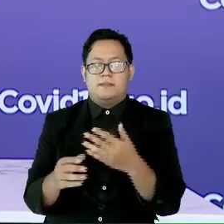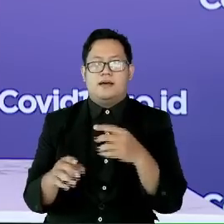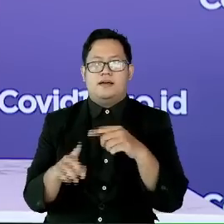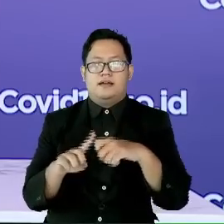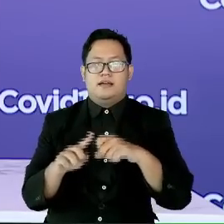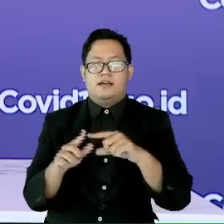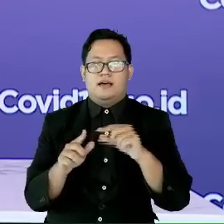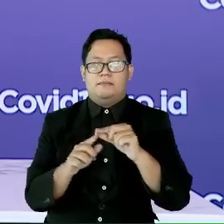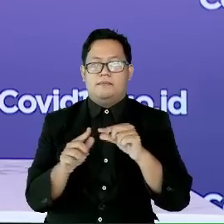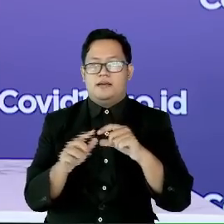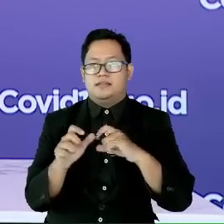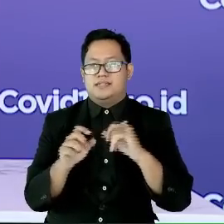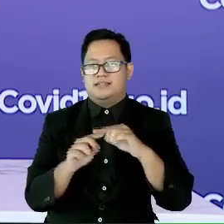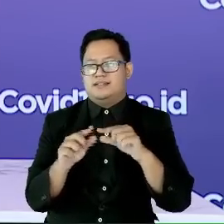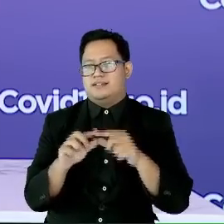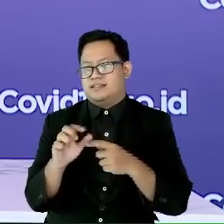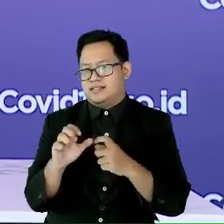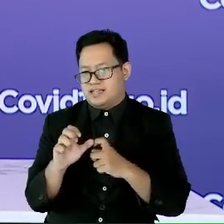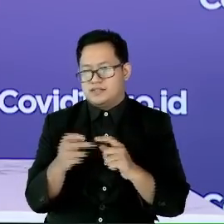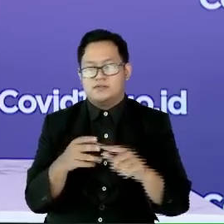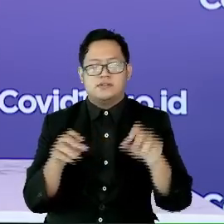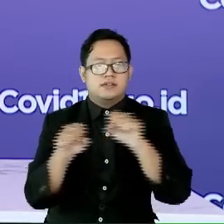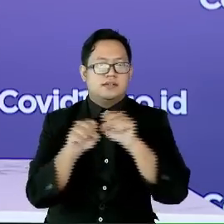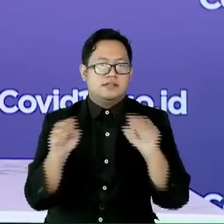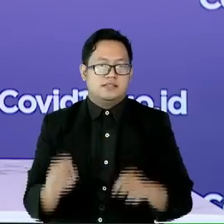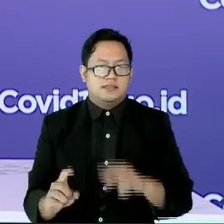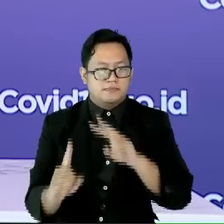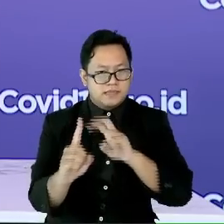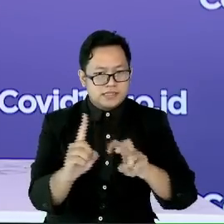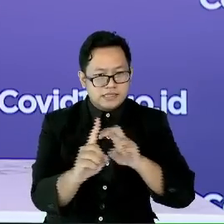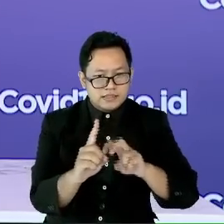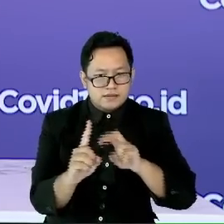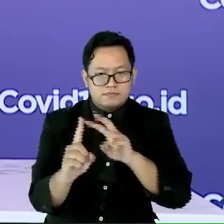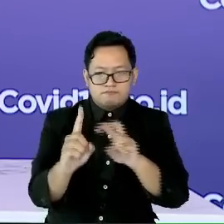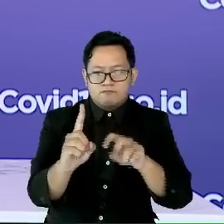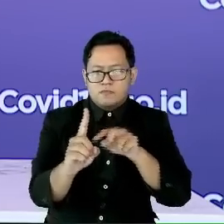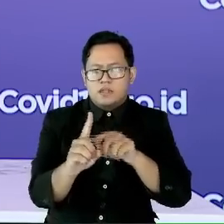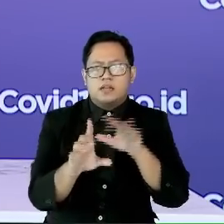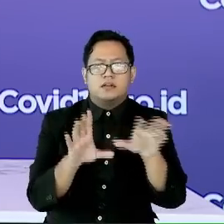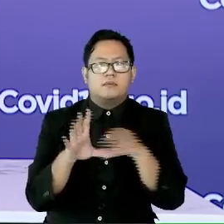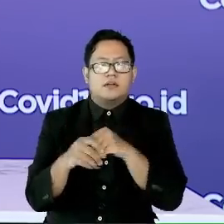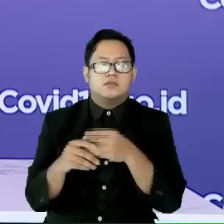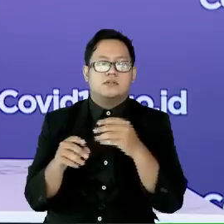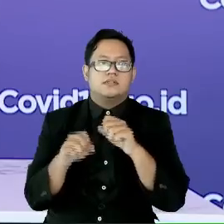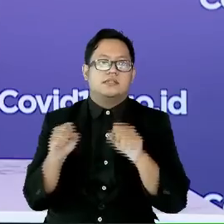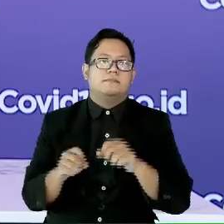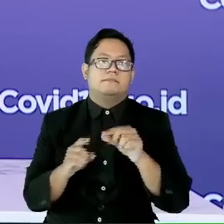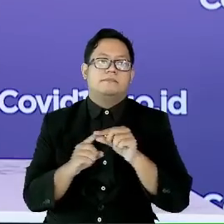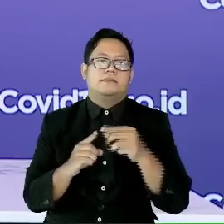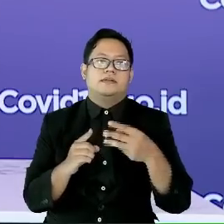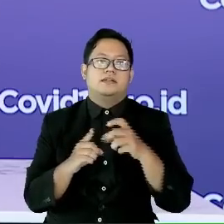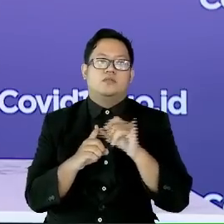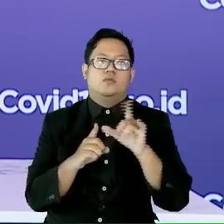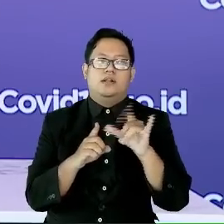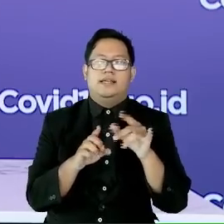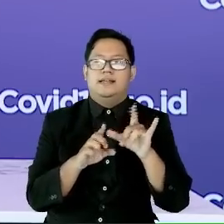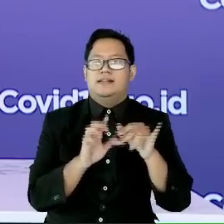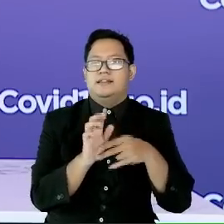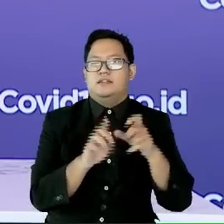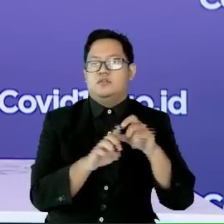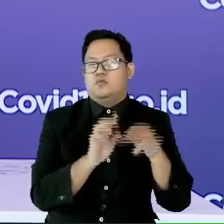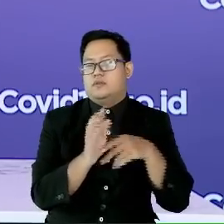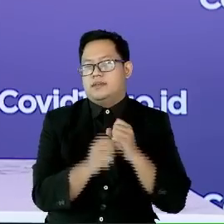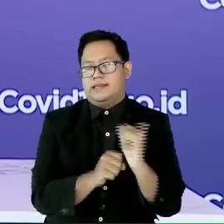sistem screening kesehatan yang telah terintegrasi dengan sistem Peduli Lindungi, sebagaimana yang juga diterapkan pada pembukaan di sektor